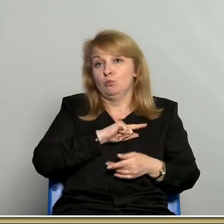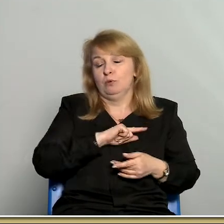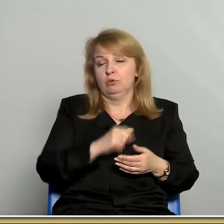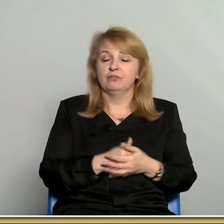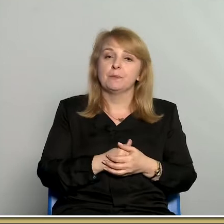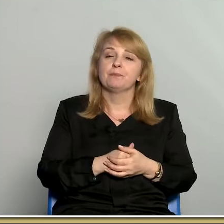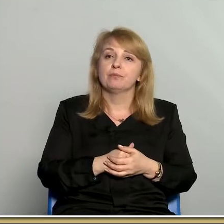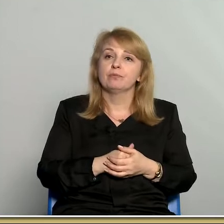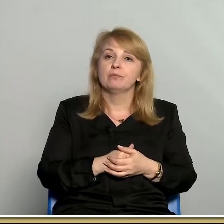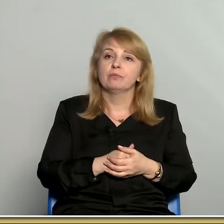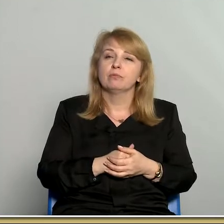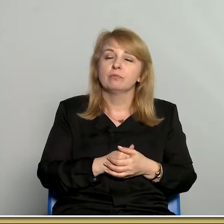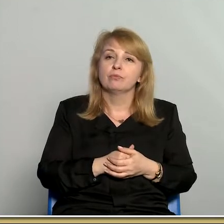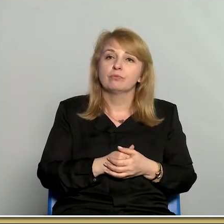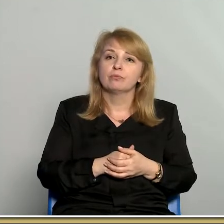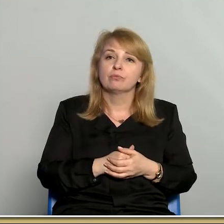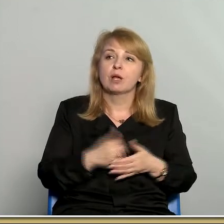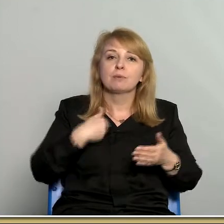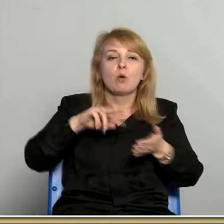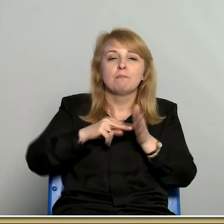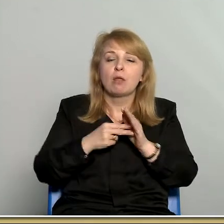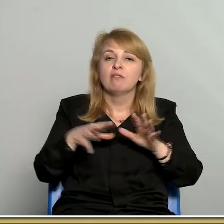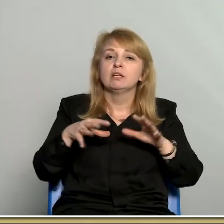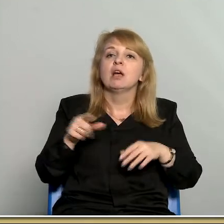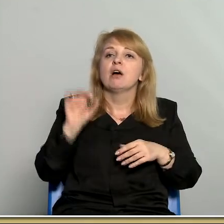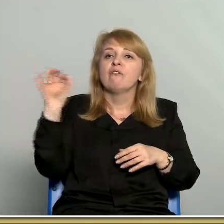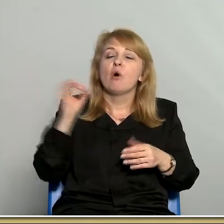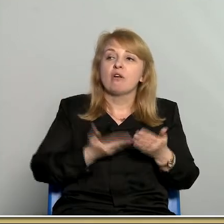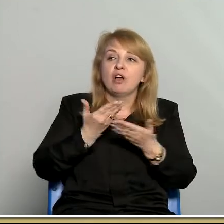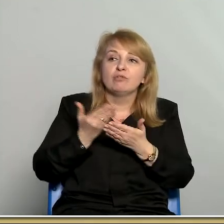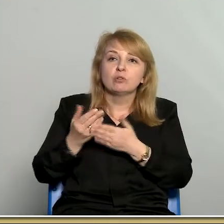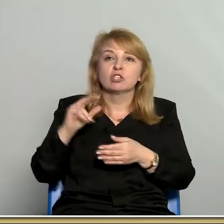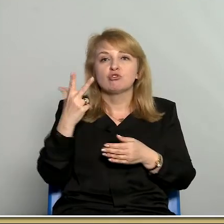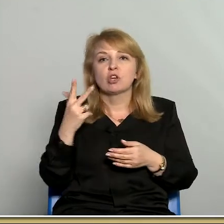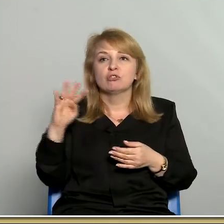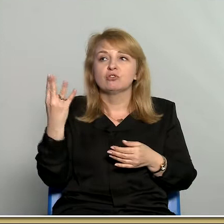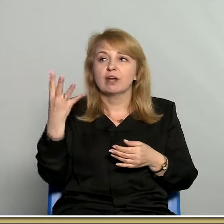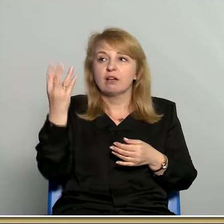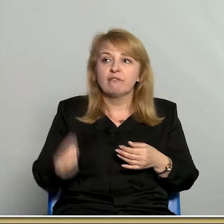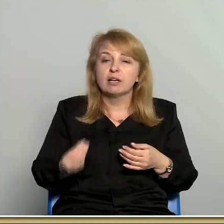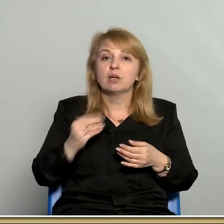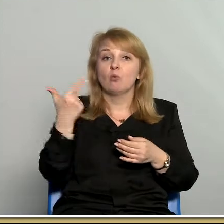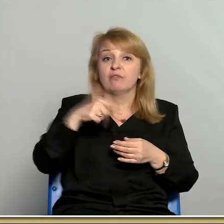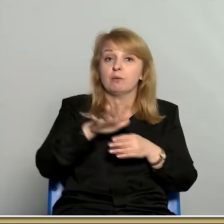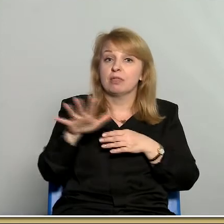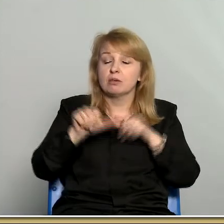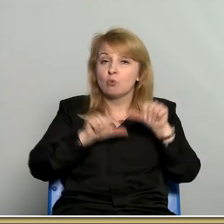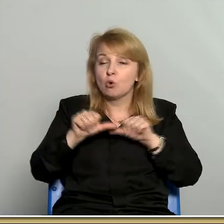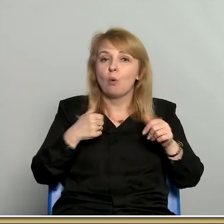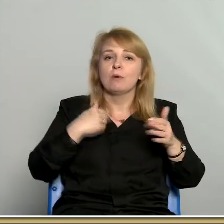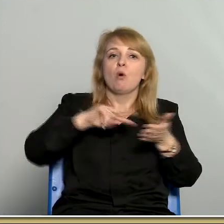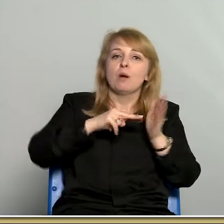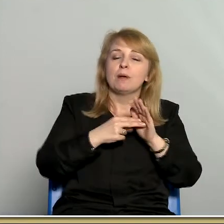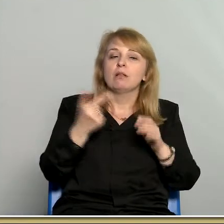W tych naborach, które są planowane, przyjęte w tym harmonogramie wniosków na trzeci i czwarty kwartał 2015 roku planujemy